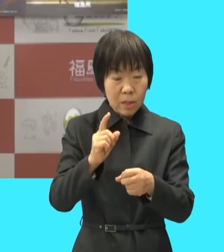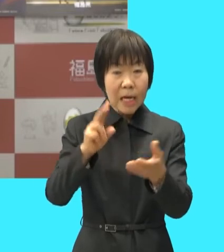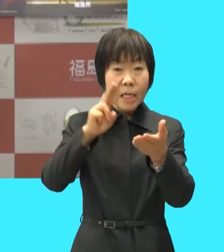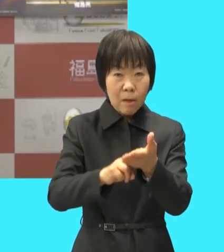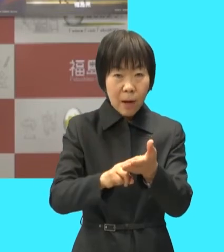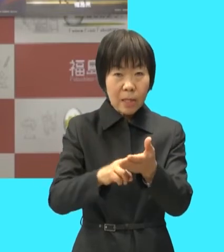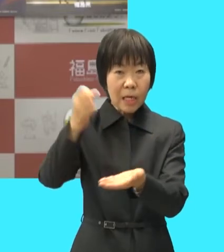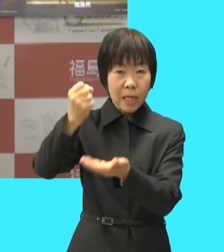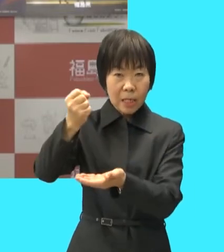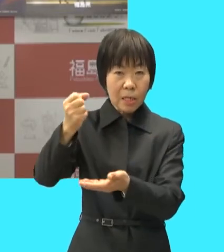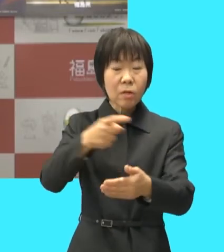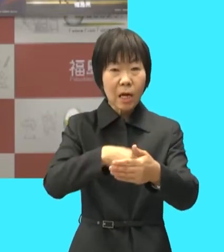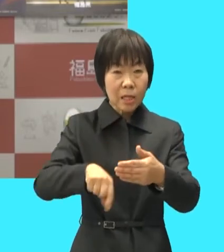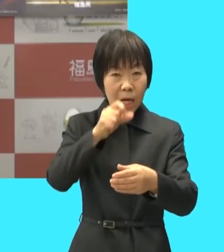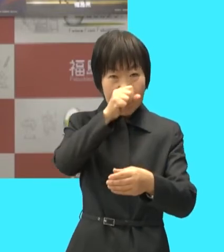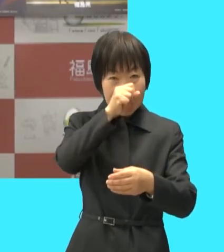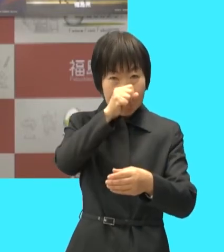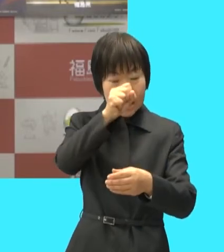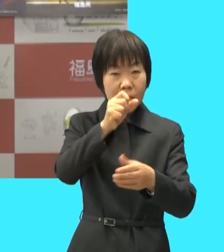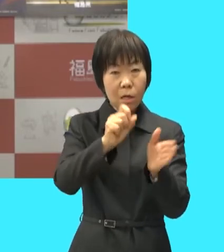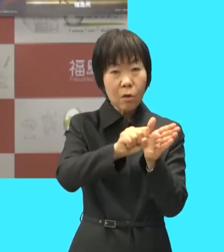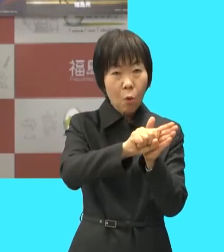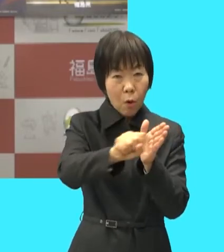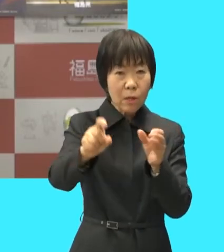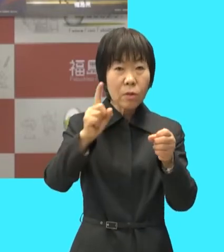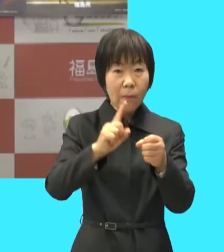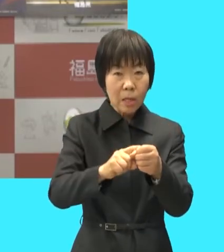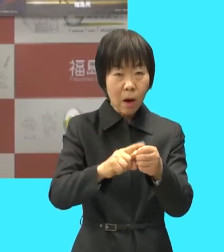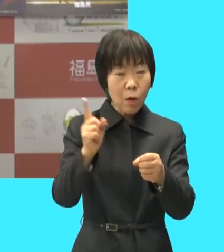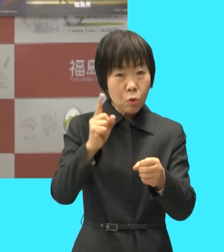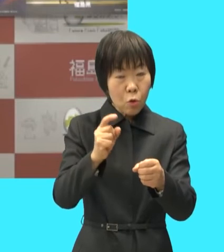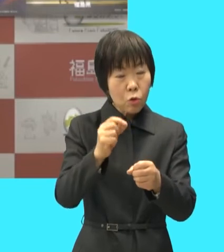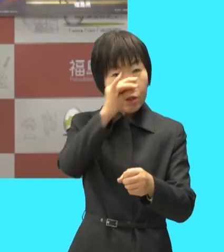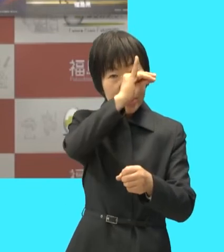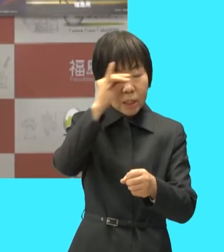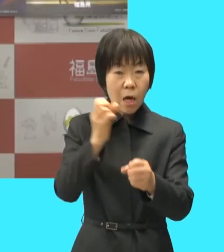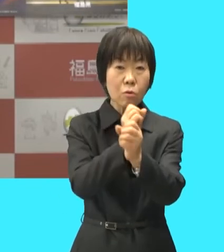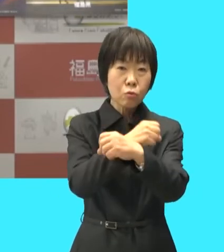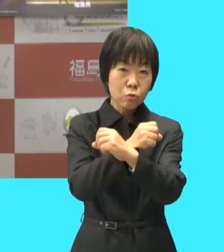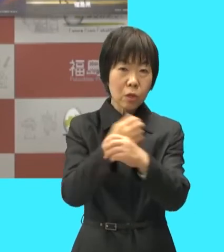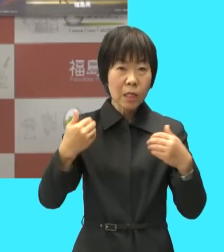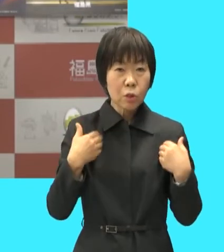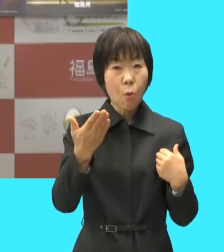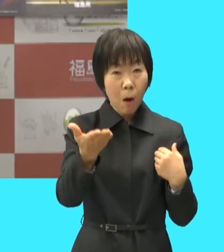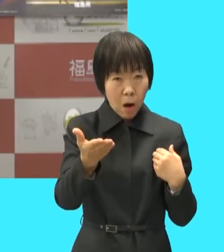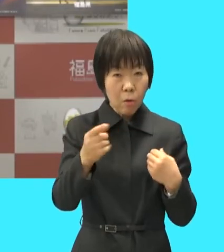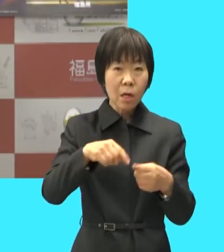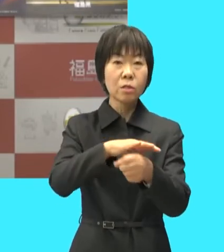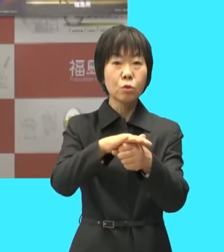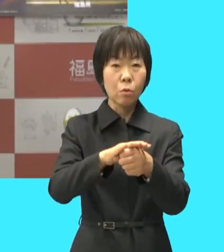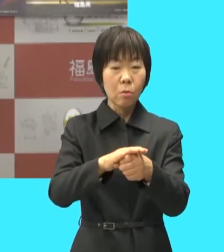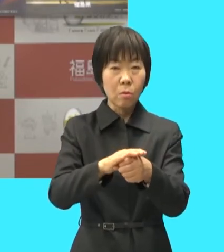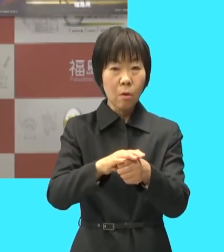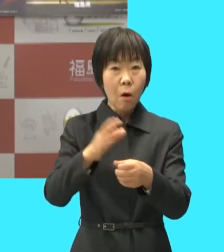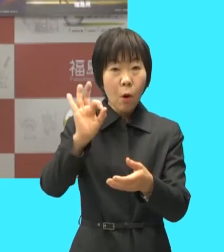より良い効果を出すためにどういう知恵と工夫を重ねたらいいか、ここ重要でございます。ただお金を